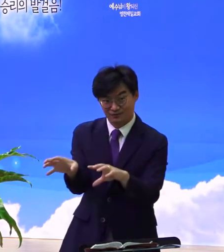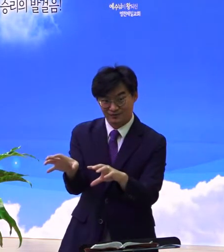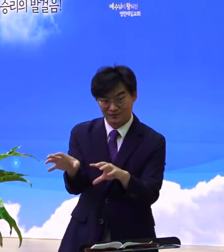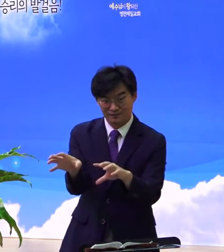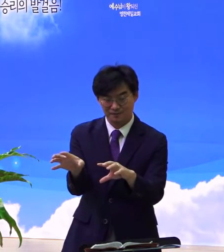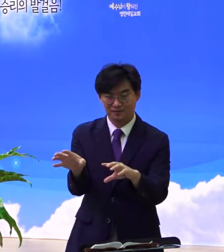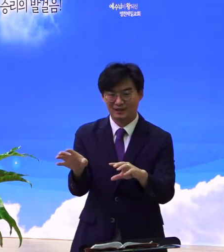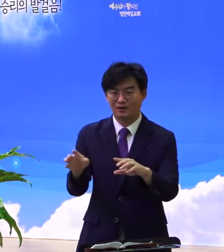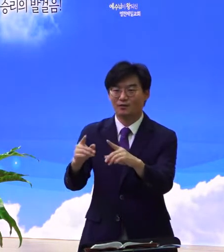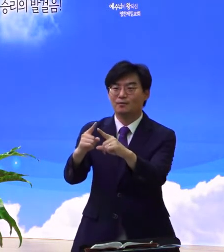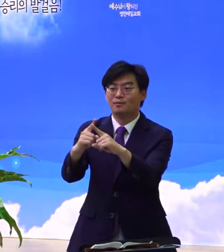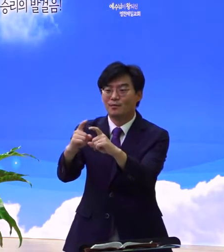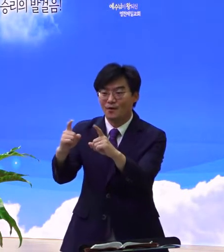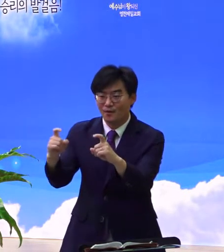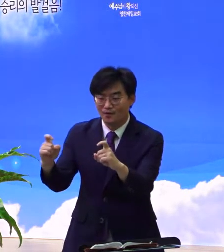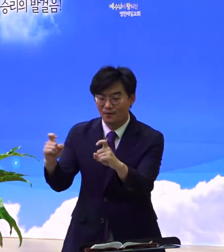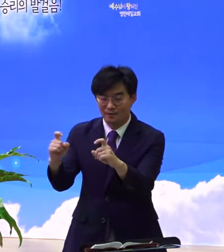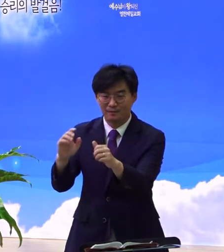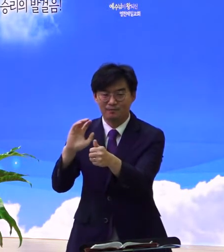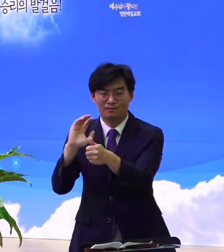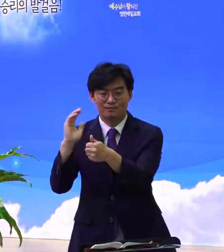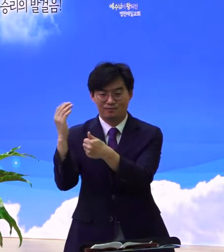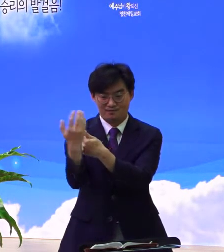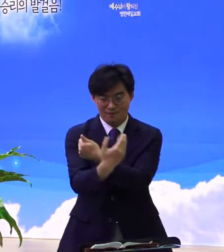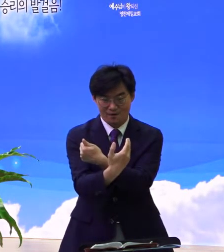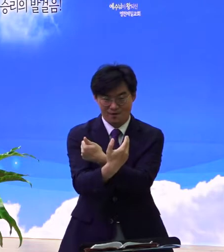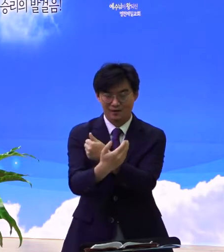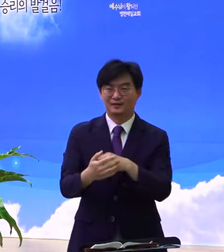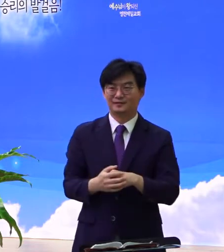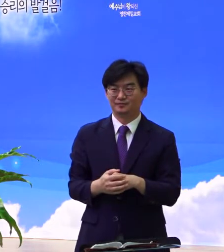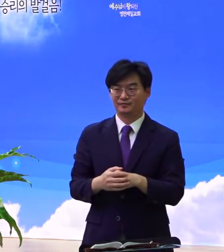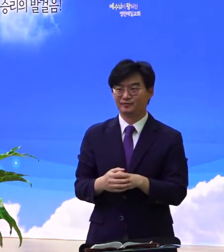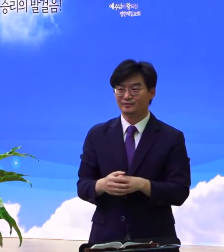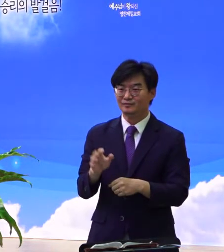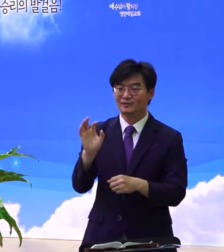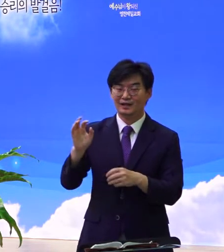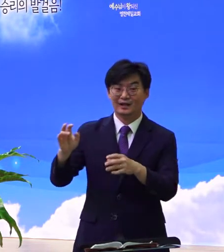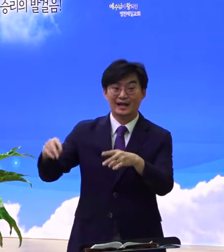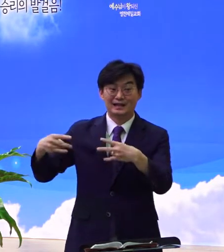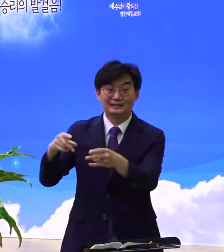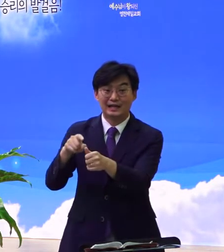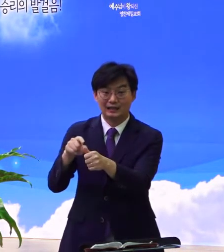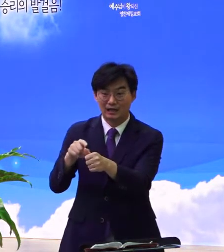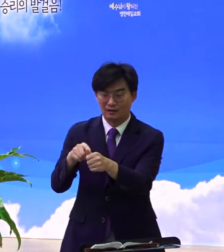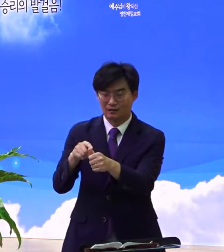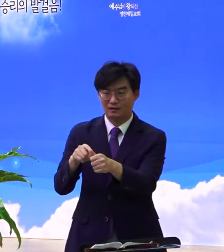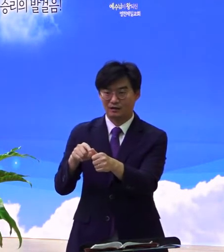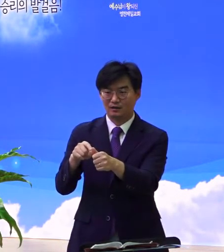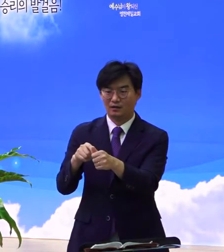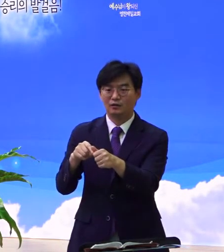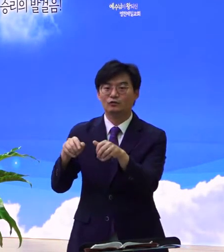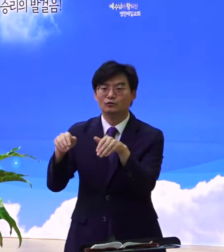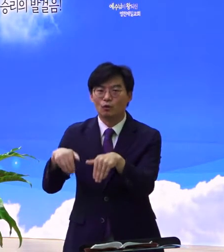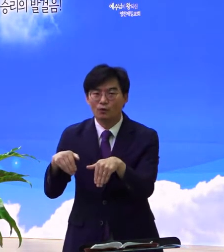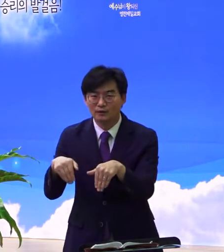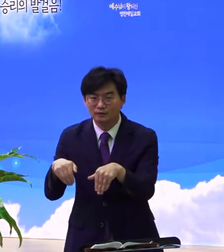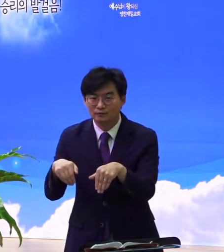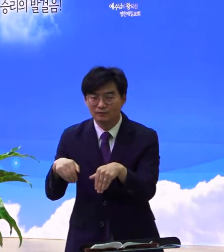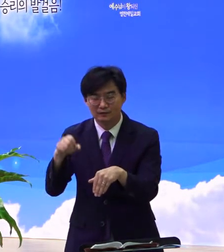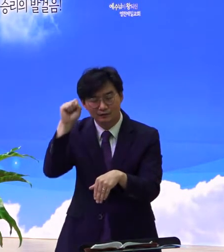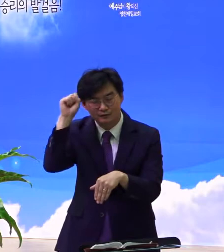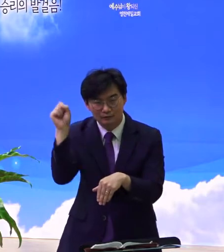도단의 성을 다 둘러쌌습니다. 아침에 엘리사의 종인 청년 게하시가